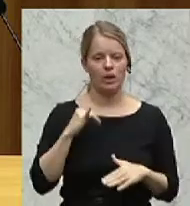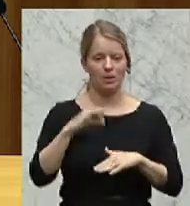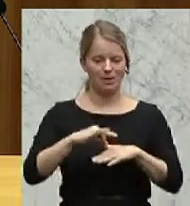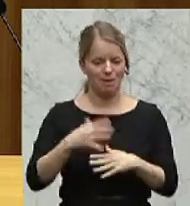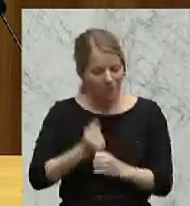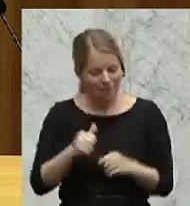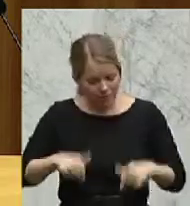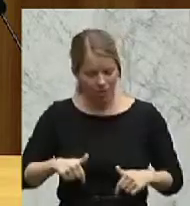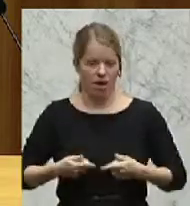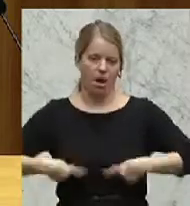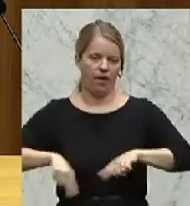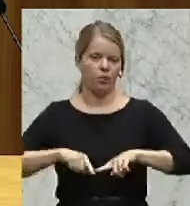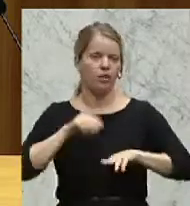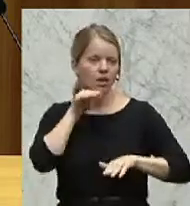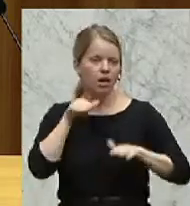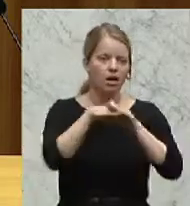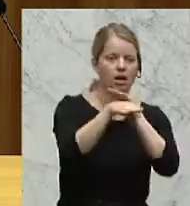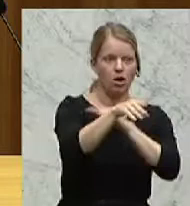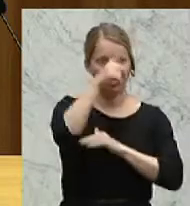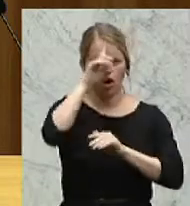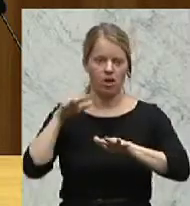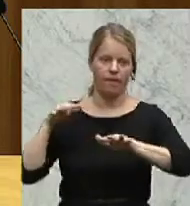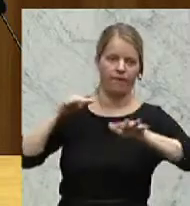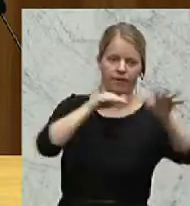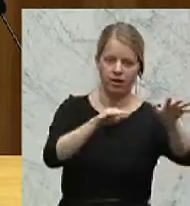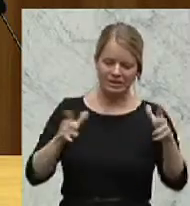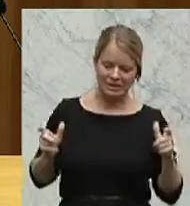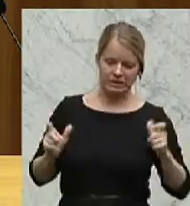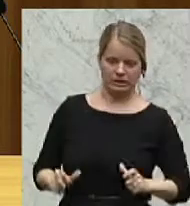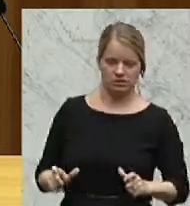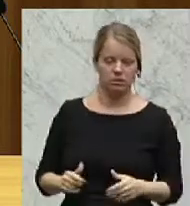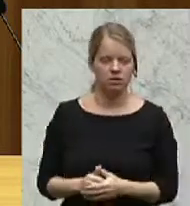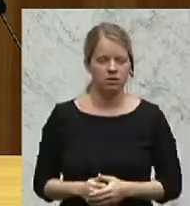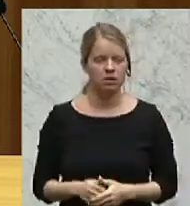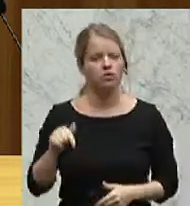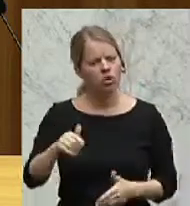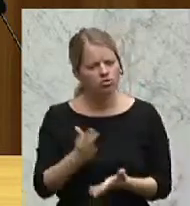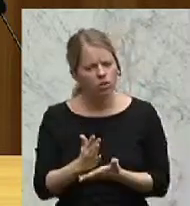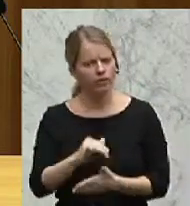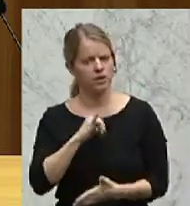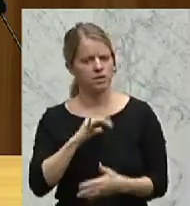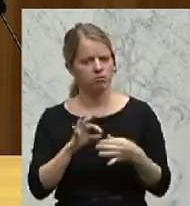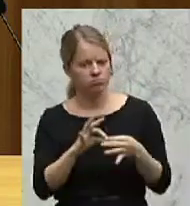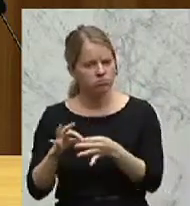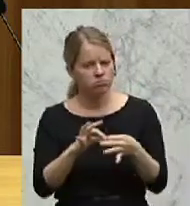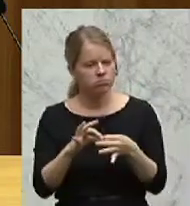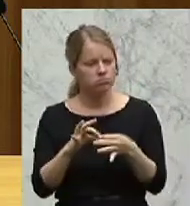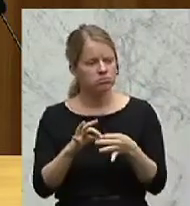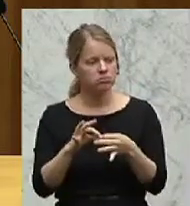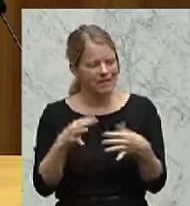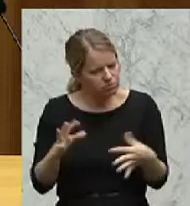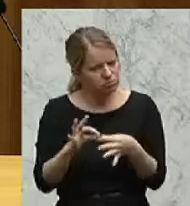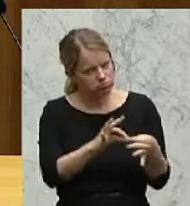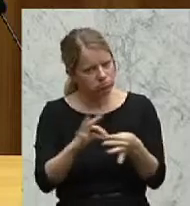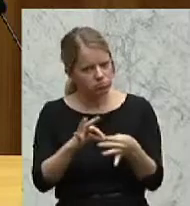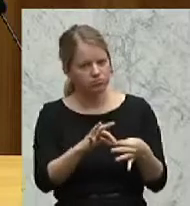Land zu halten und die Abwanderung nach Deutschland hier aufzuhalten. Im Zusammenhang damit wäre es natürlich schon interessant gewesen. Und in diesem